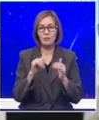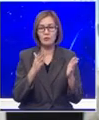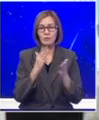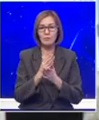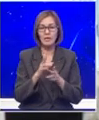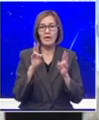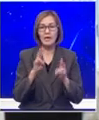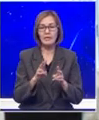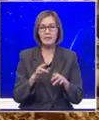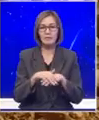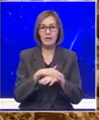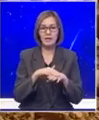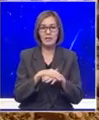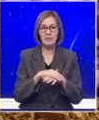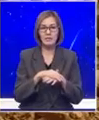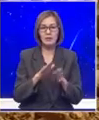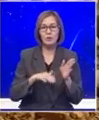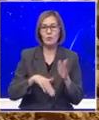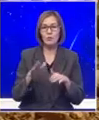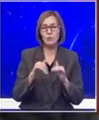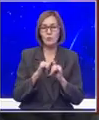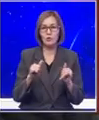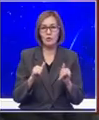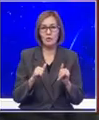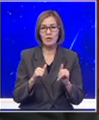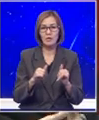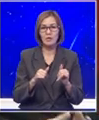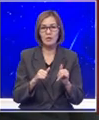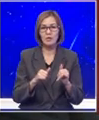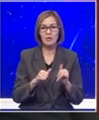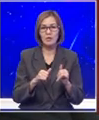әйткенмен халықтың өмір сүру сапасын жақсартуда қолға алынуы